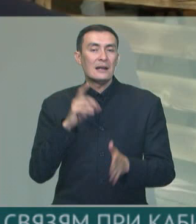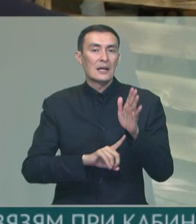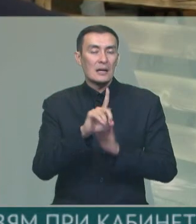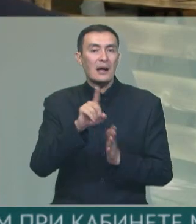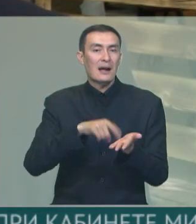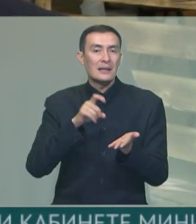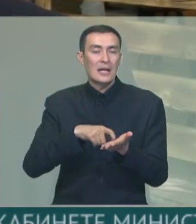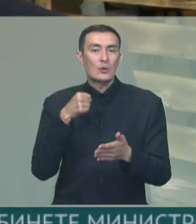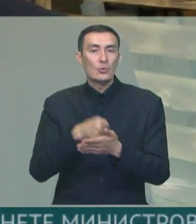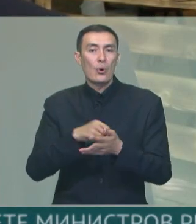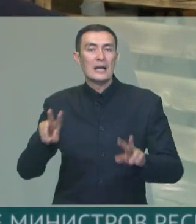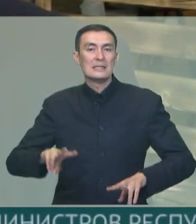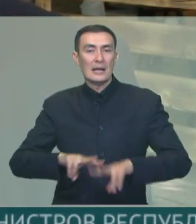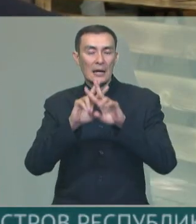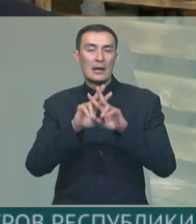Кызылорда-Караганда-Астана